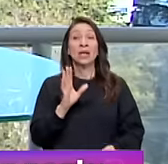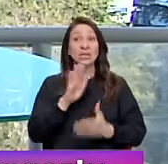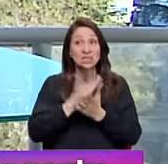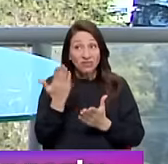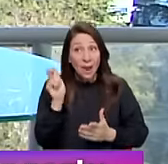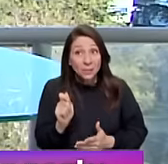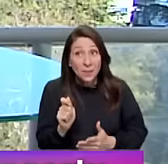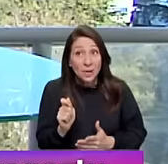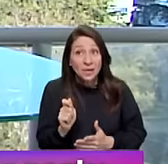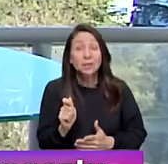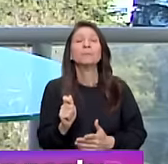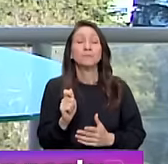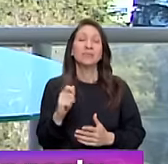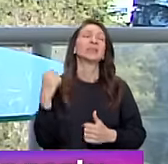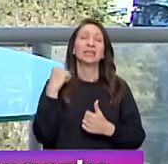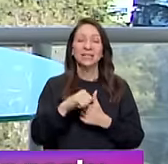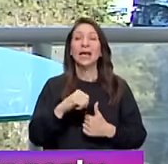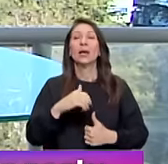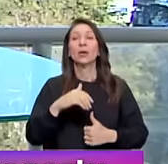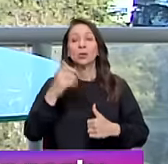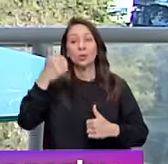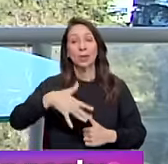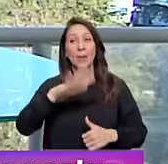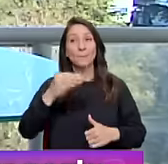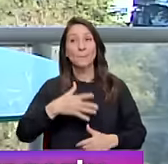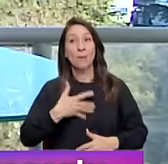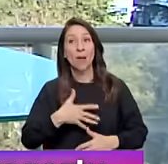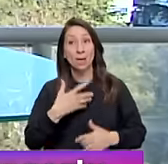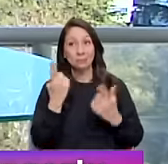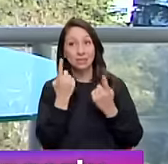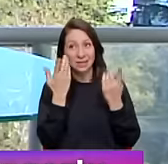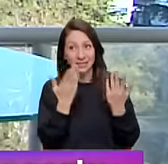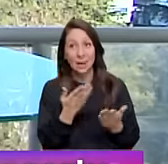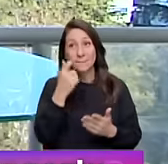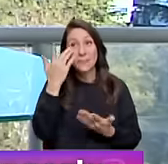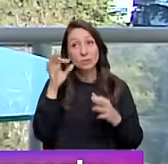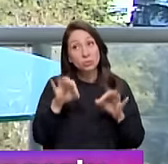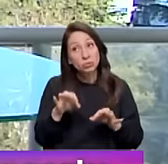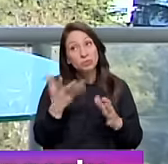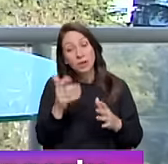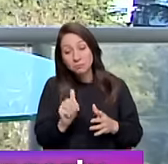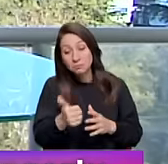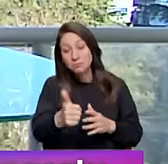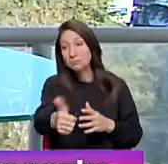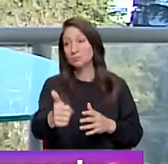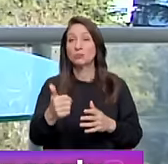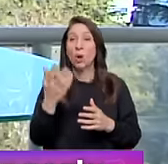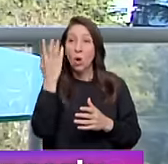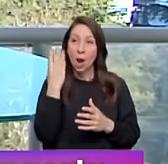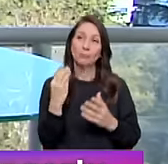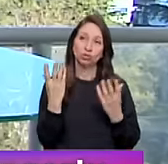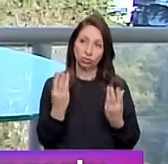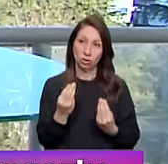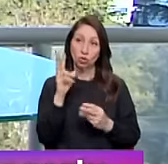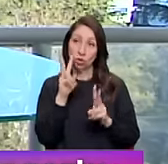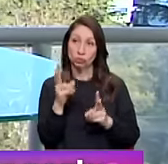istifa edecek mi? Yine kurmaylarının merak ettiği konulardan bir tanesi. Onu da belki bugün, belki önümüzdeki günlerde öğrenmiş